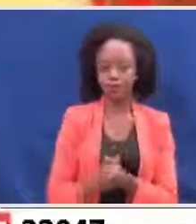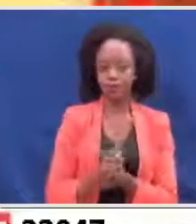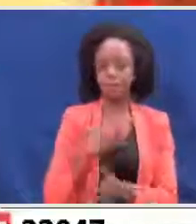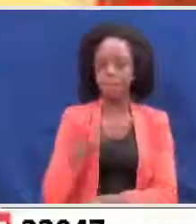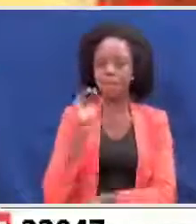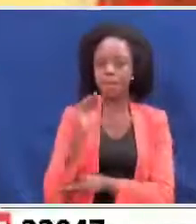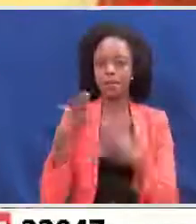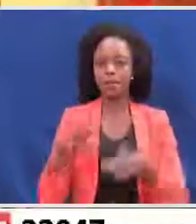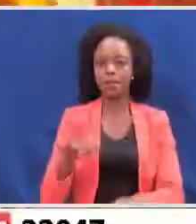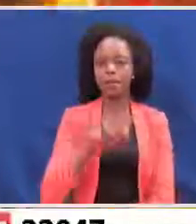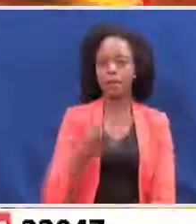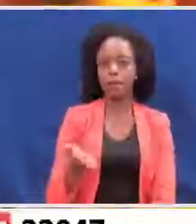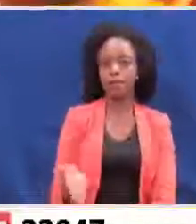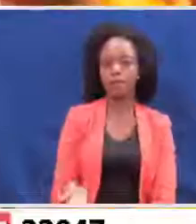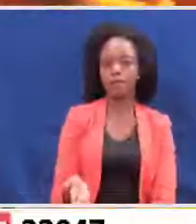wa Nairobi,